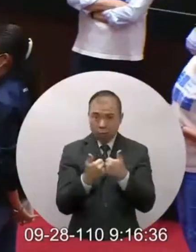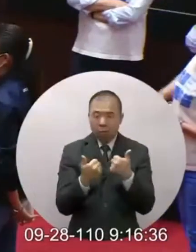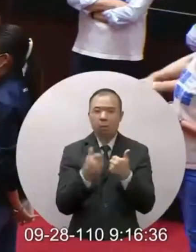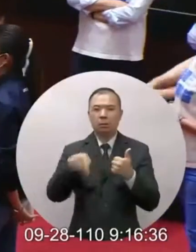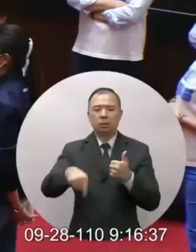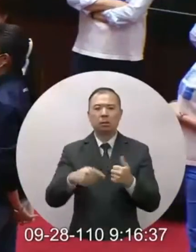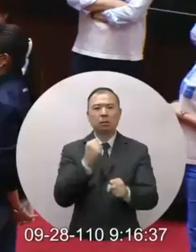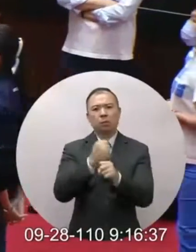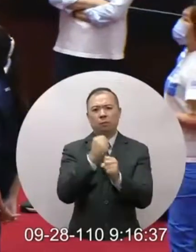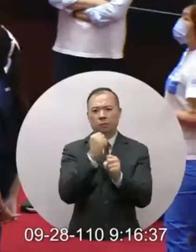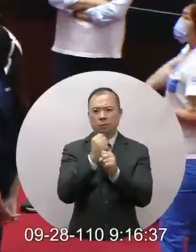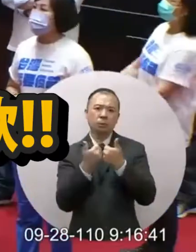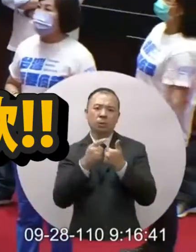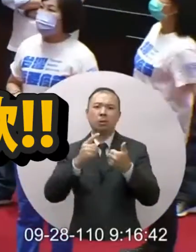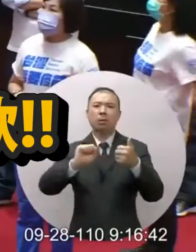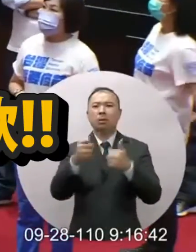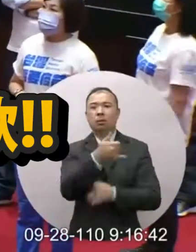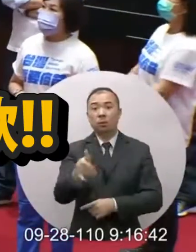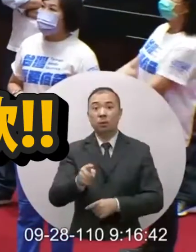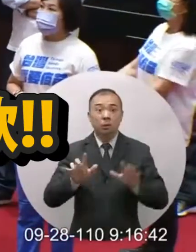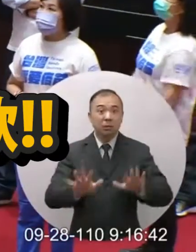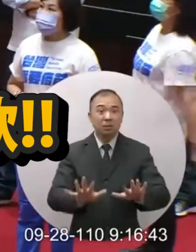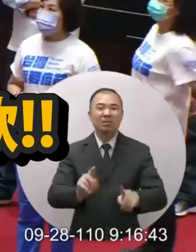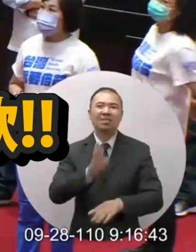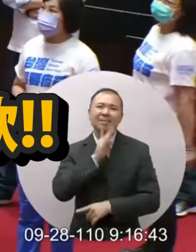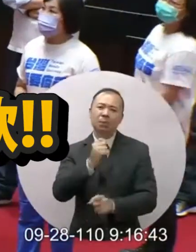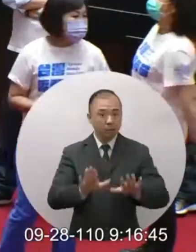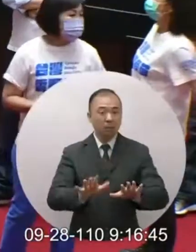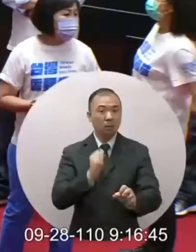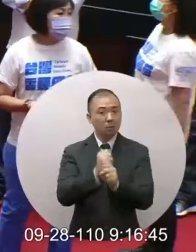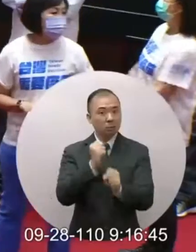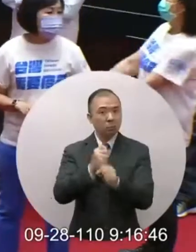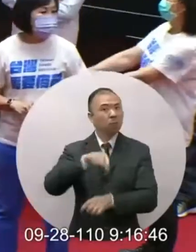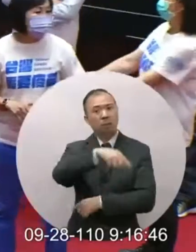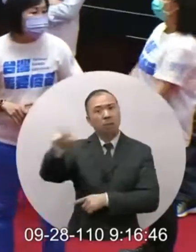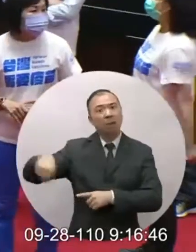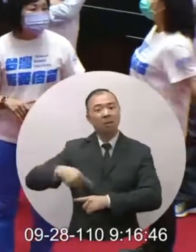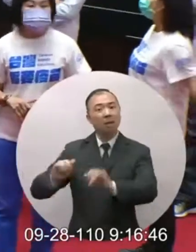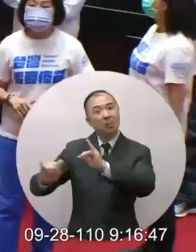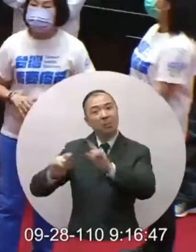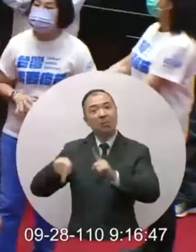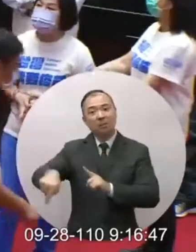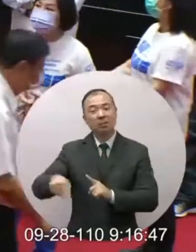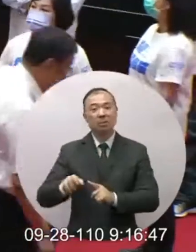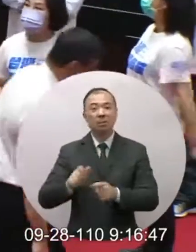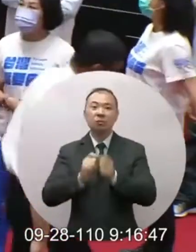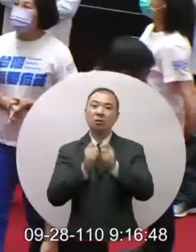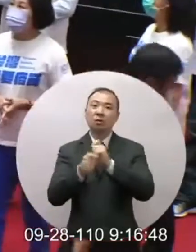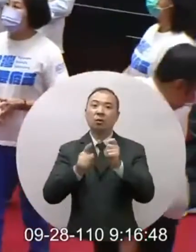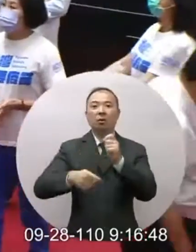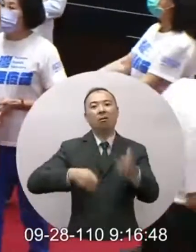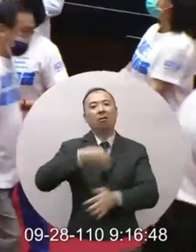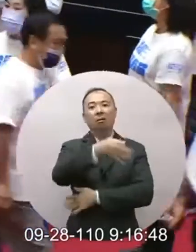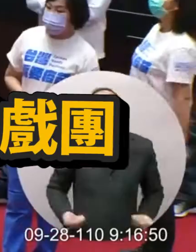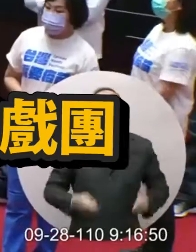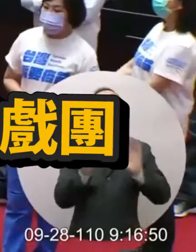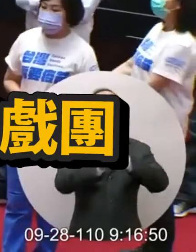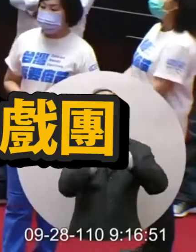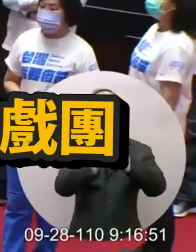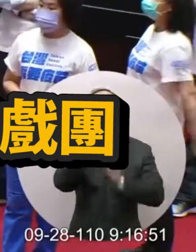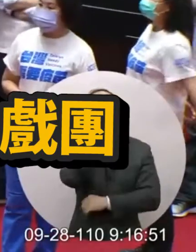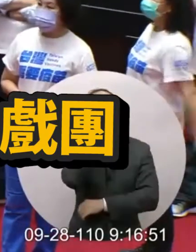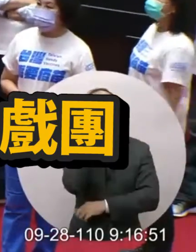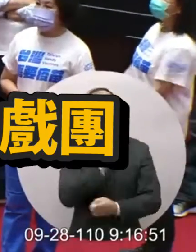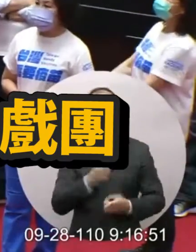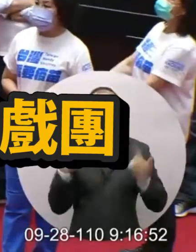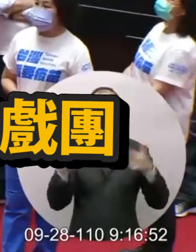要做国会应该做的事情啦。最起码今天是上班日，哎，人民不是看缴税金之后来看大家演马戏团嘛？国会